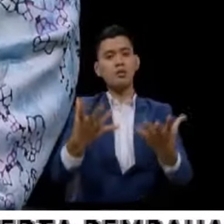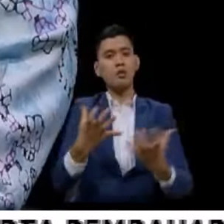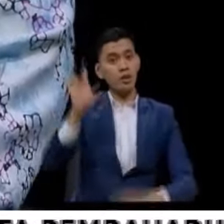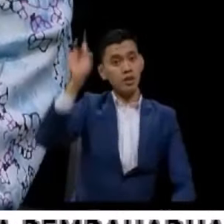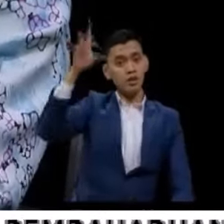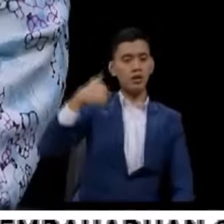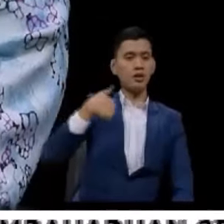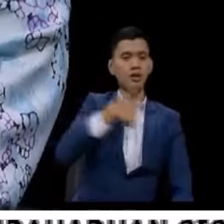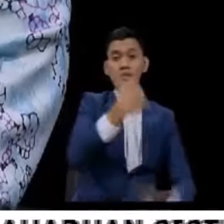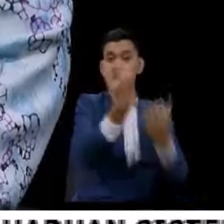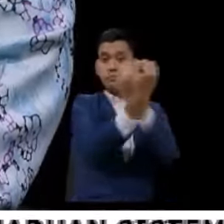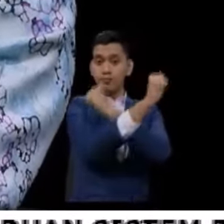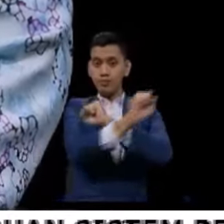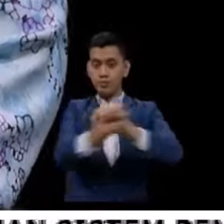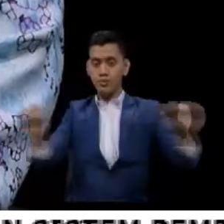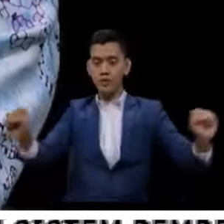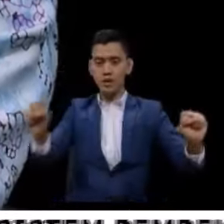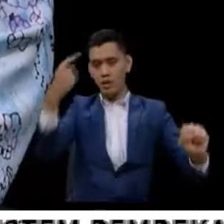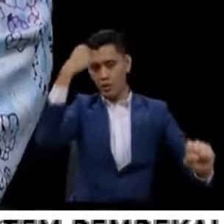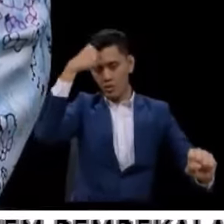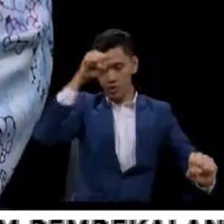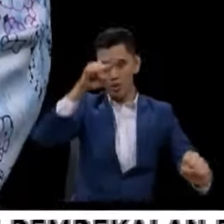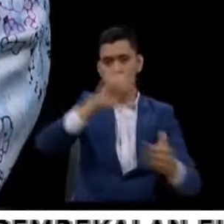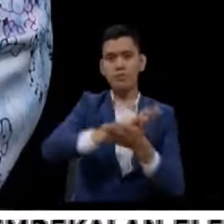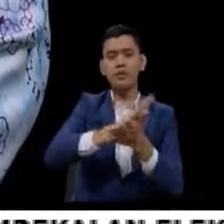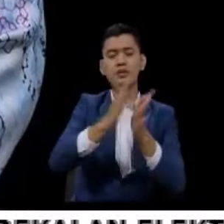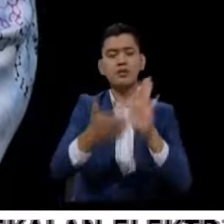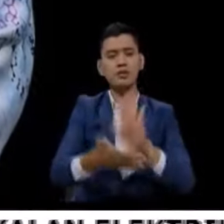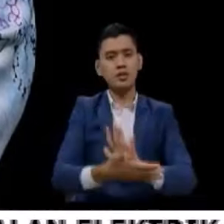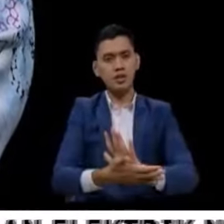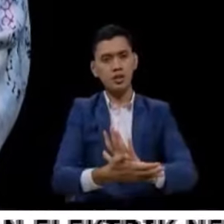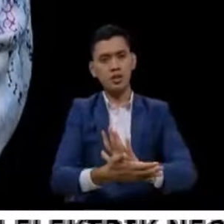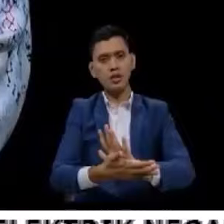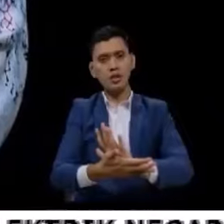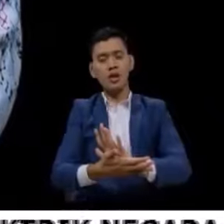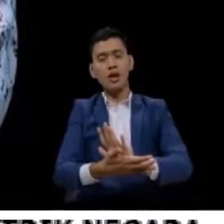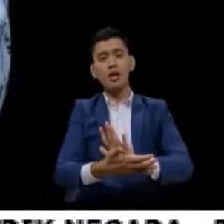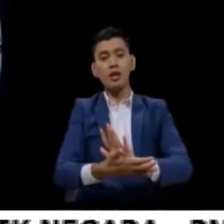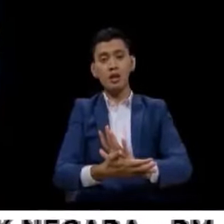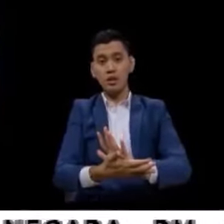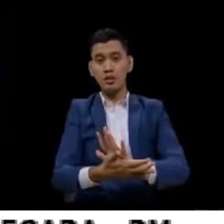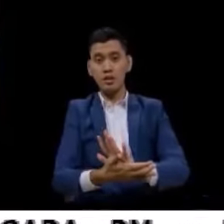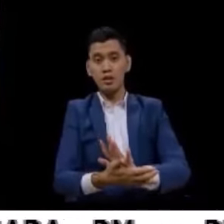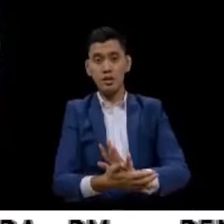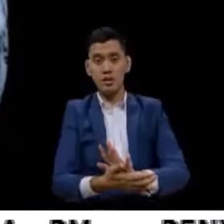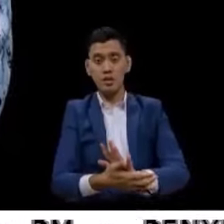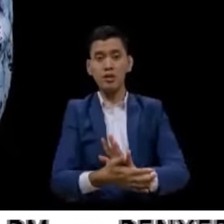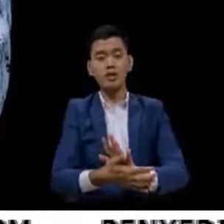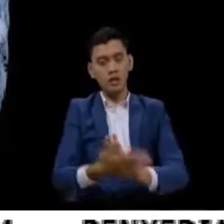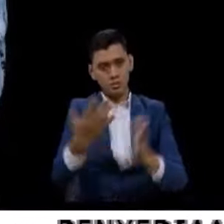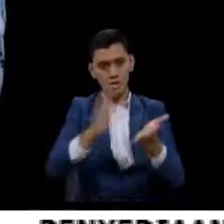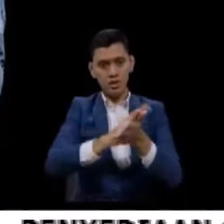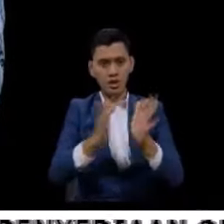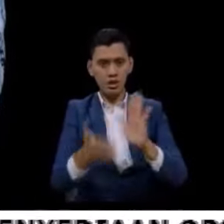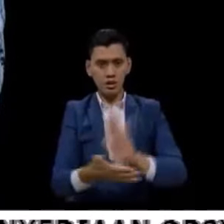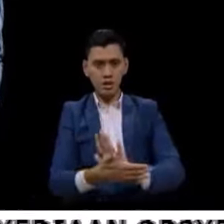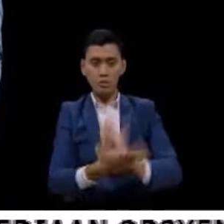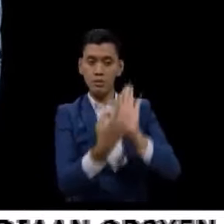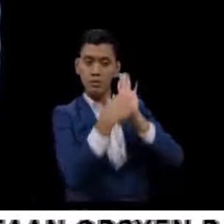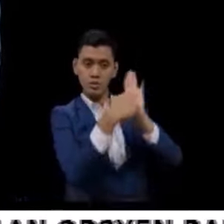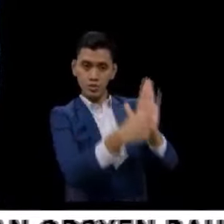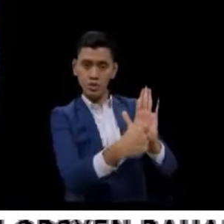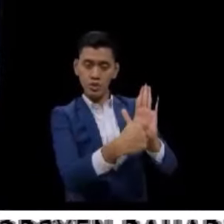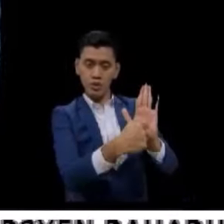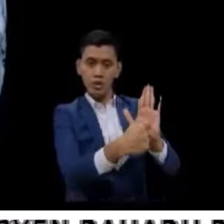siapkan untuk jadi tol di Word dari teman preferred kepada negeri lain besok kita akan